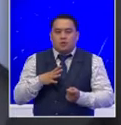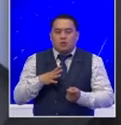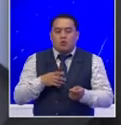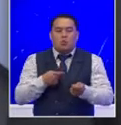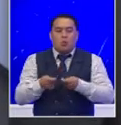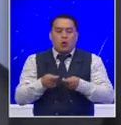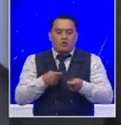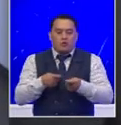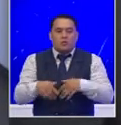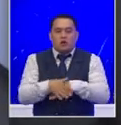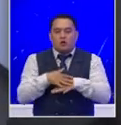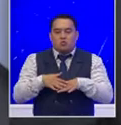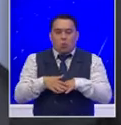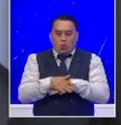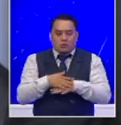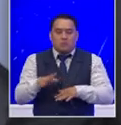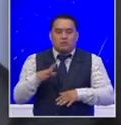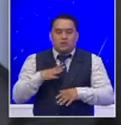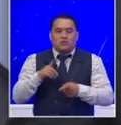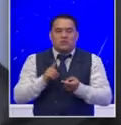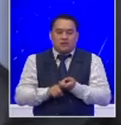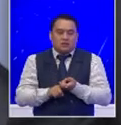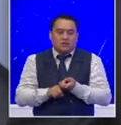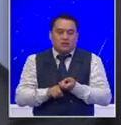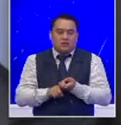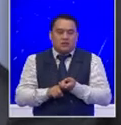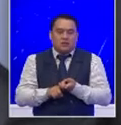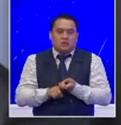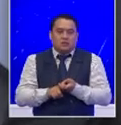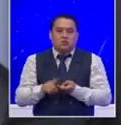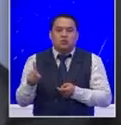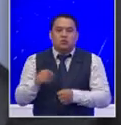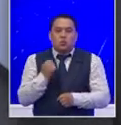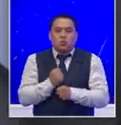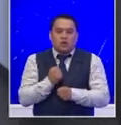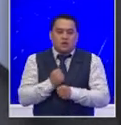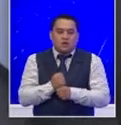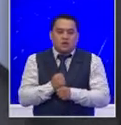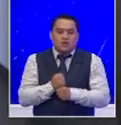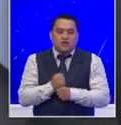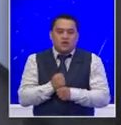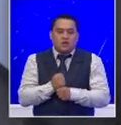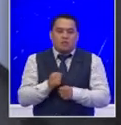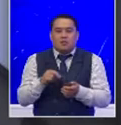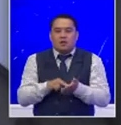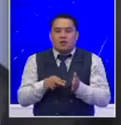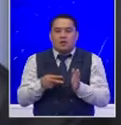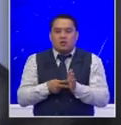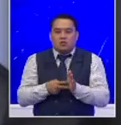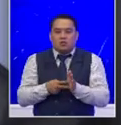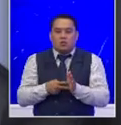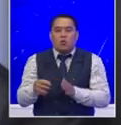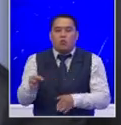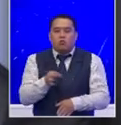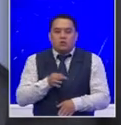властью и народом. То, что творится, то, что делается, то, что планируется в